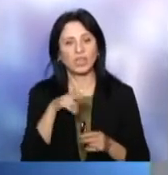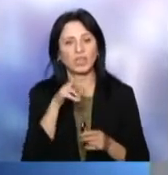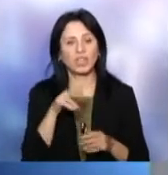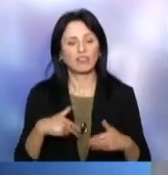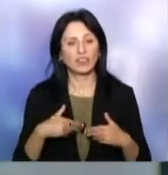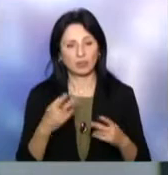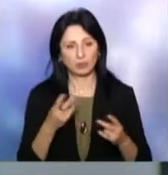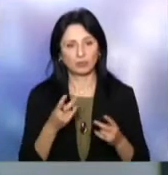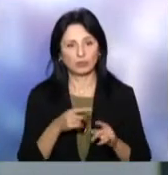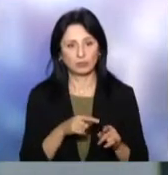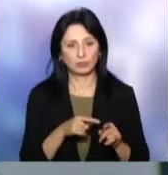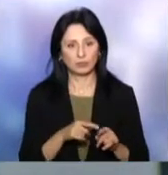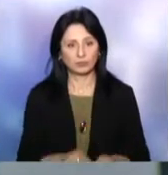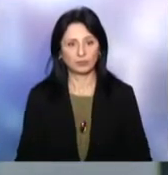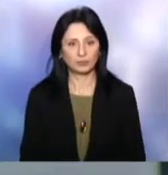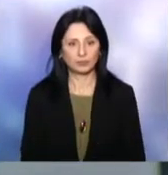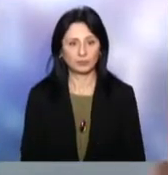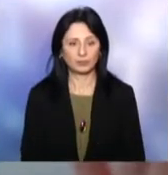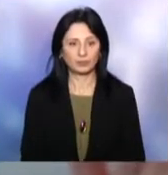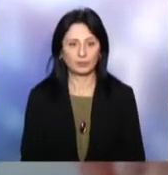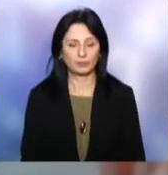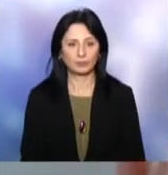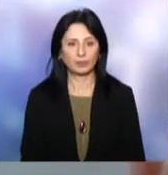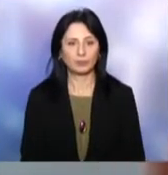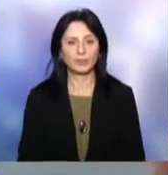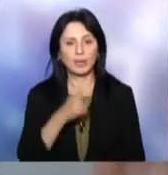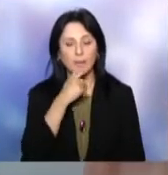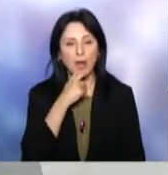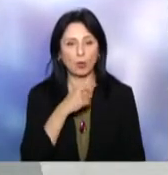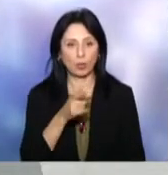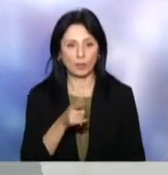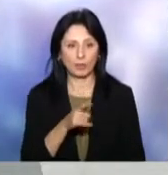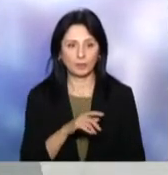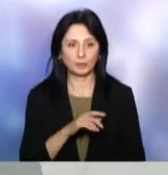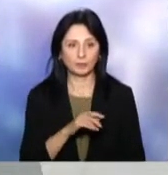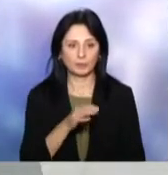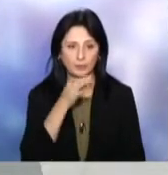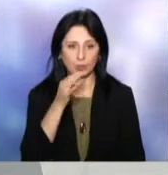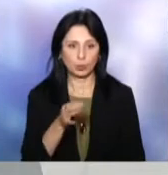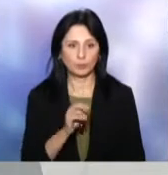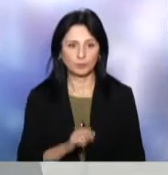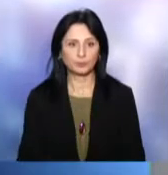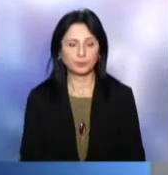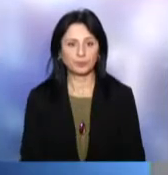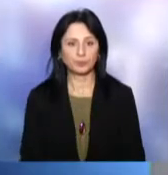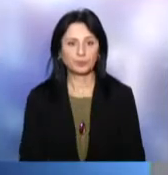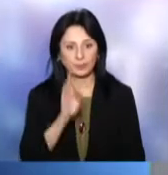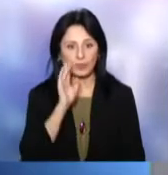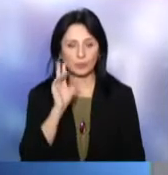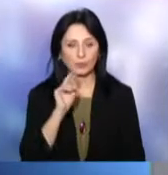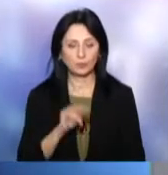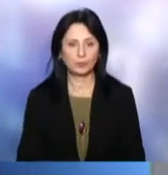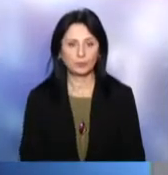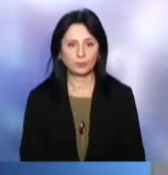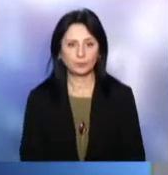რა მონაცემები არსებობს ამასთან დაკავშირებით. მოდით მაყურებელსაც უპასუხოთ, ქალბატონ ლალი, და მერე თქვენთან მაქვს შეკითხვა. დილამშვიდობისა,